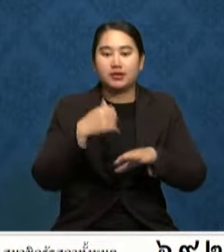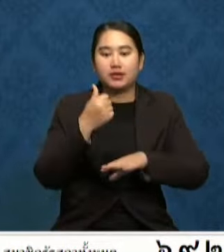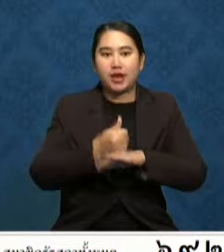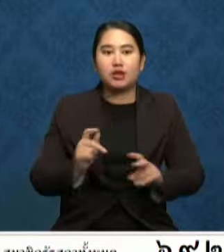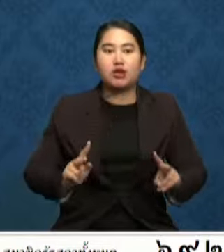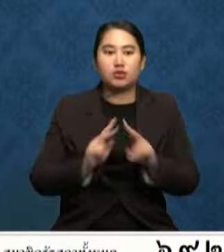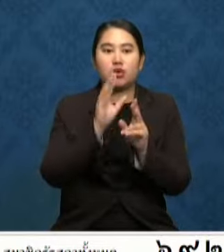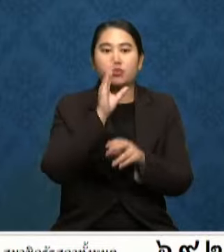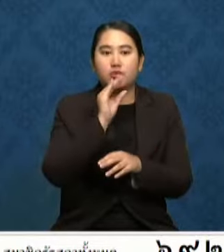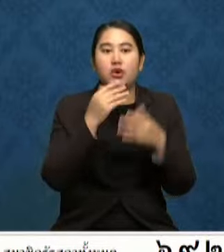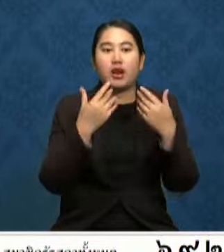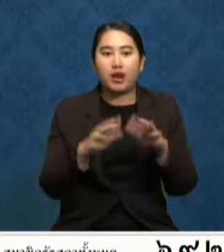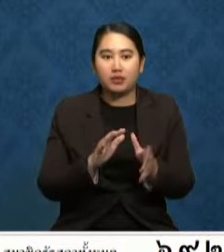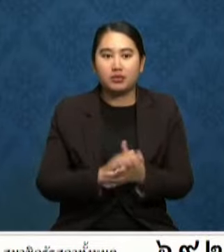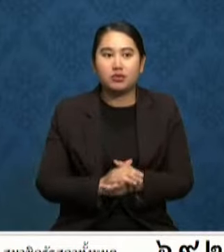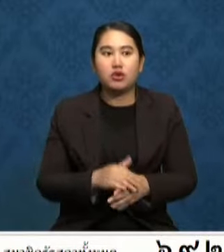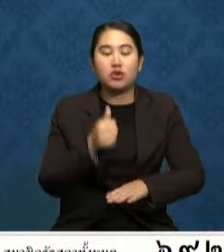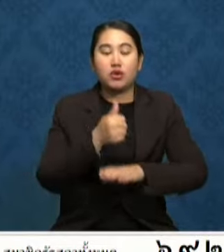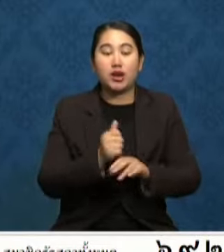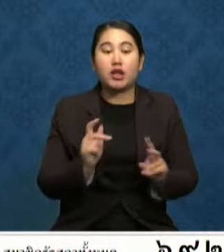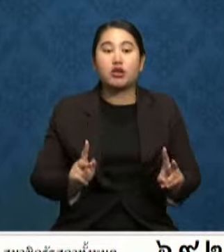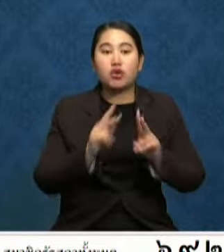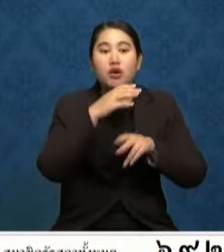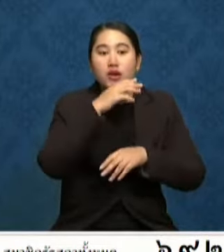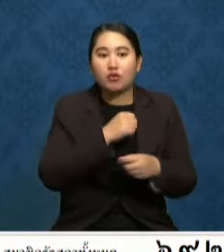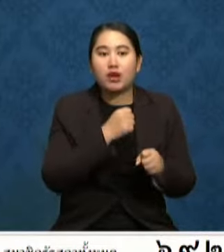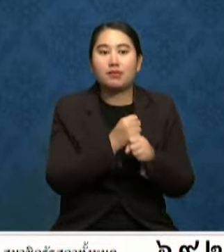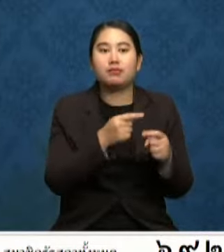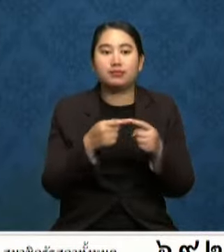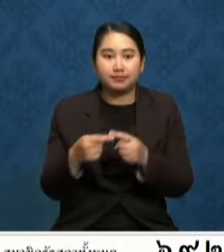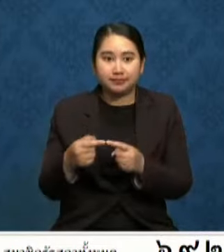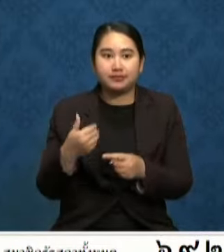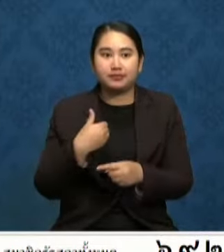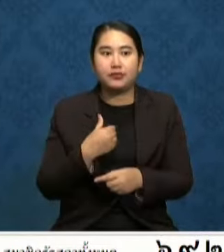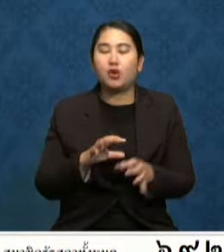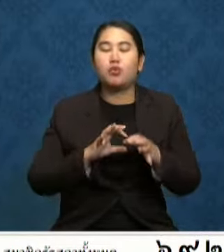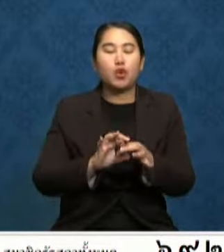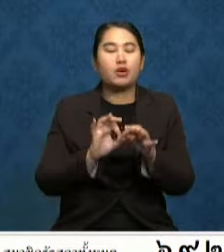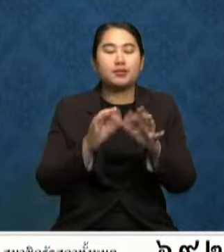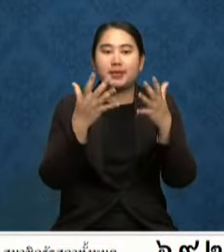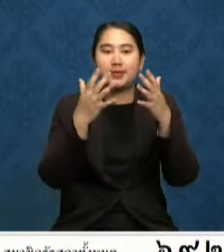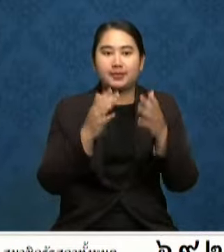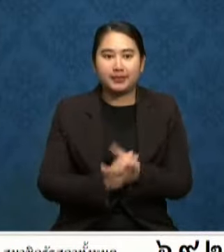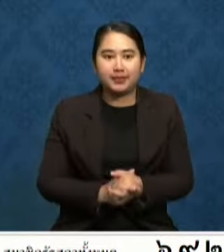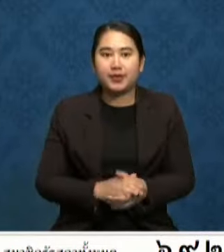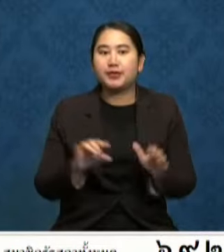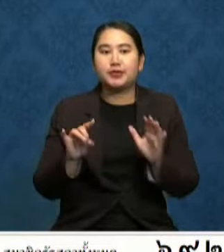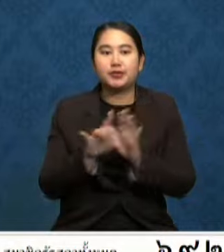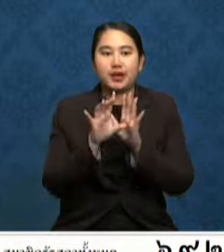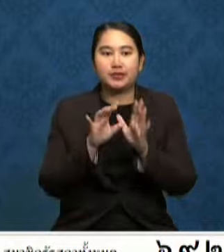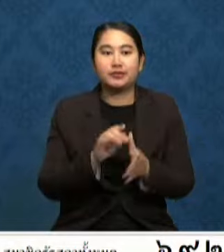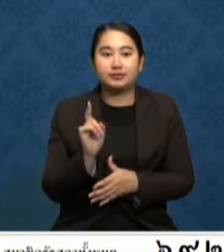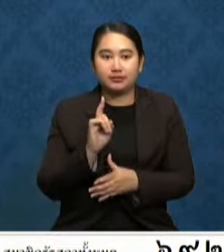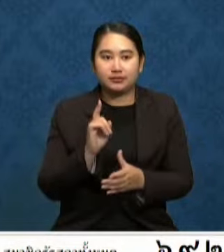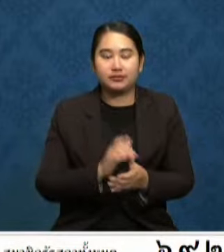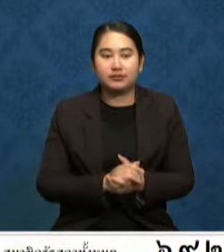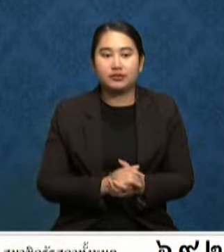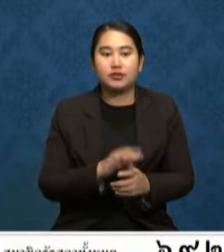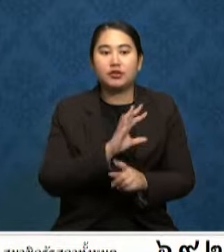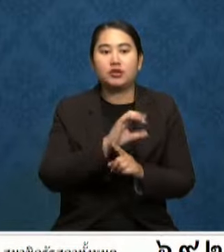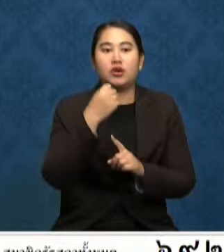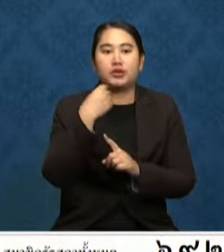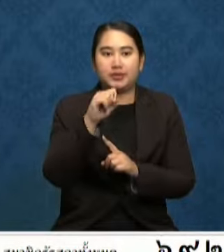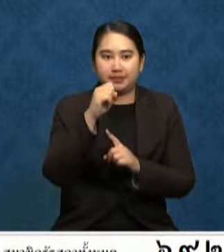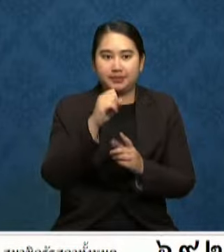อพูดแล้รำตคนเขาก็คงทำต่อเรื่นี้ผมไมห่วงและสุท้าย ข้อ 10